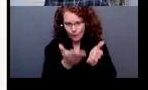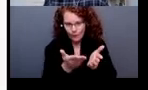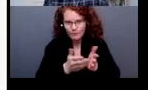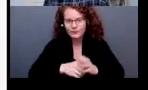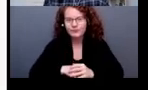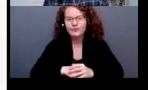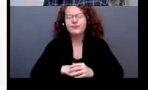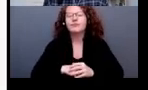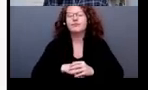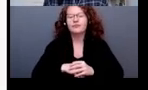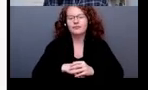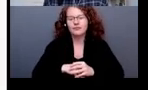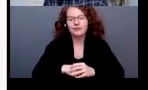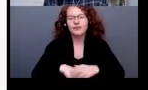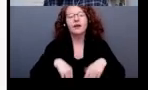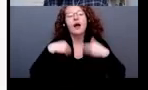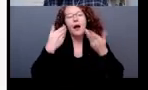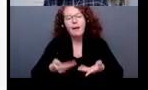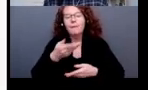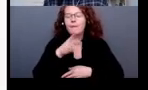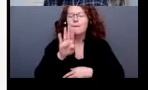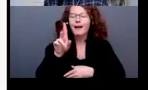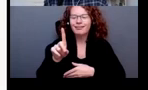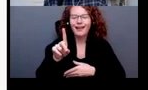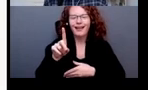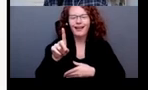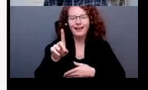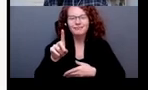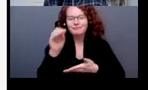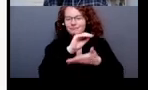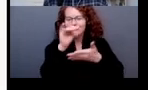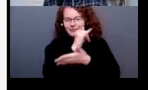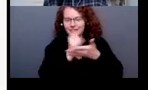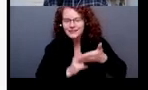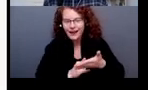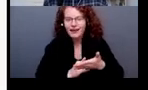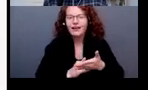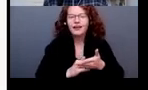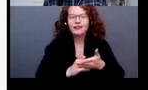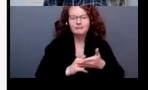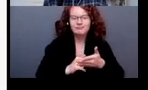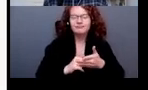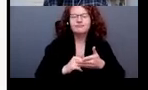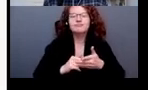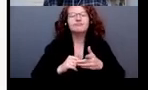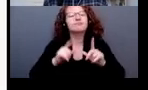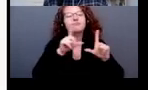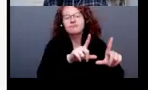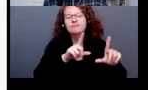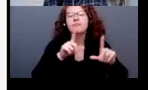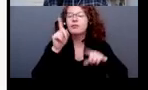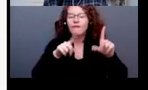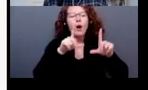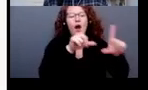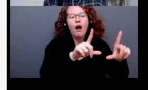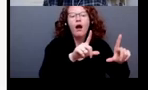de vignettes de bandes dessinées qui peuvent être, alors parfois ça peut être des vignettes indépendantes, parfois ça peut être